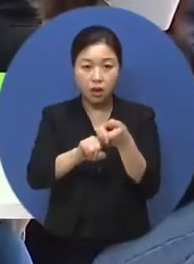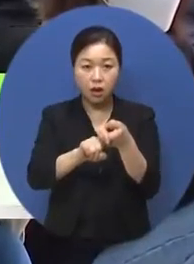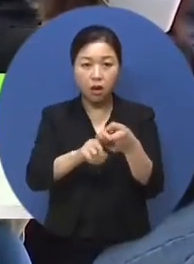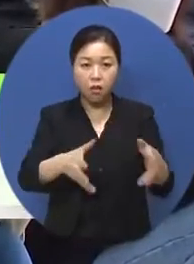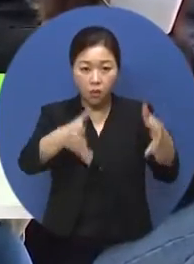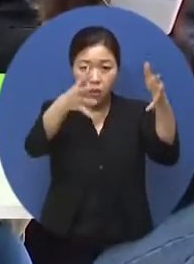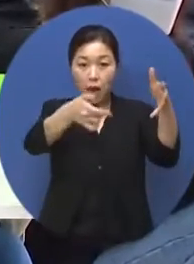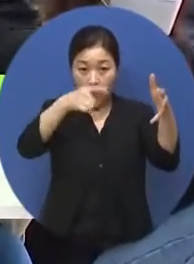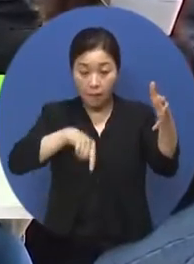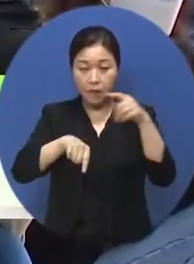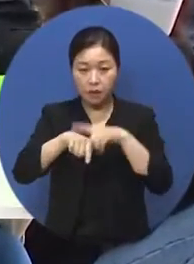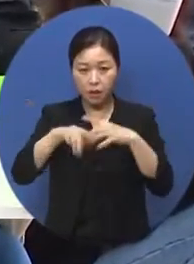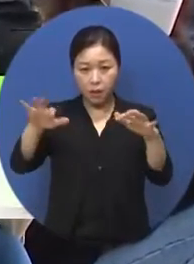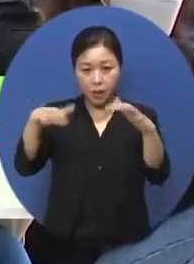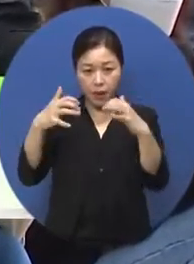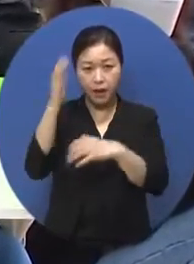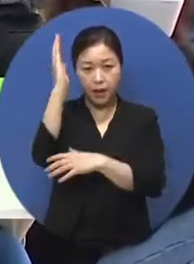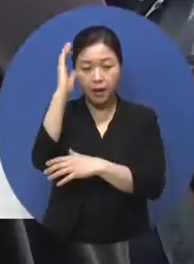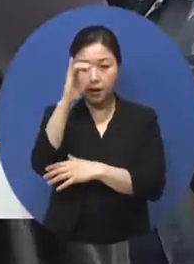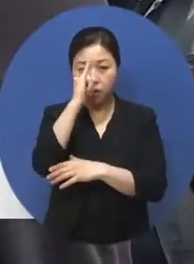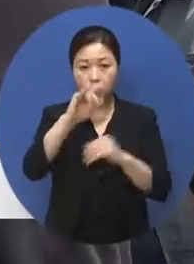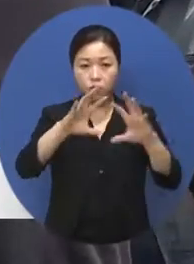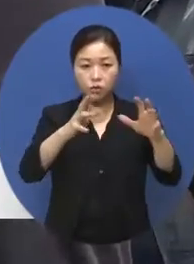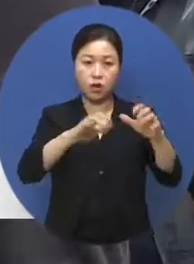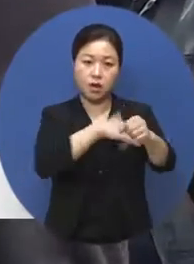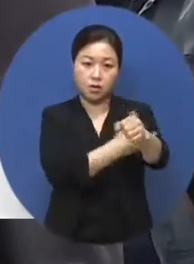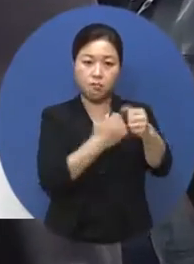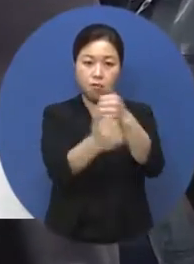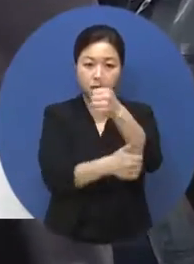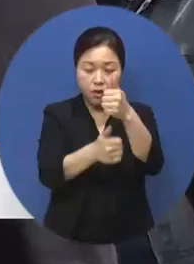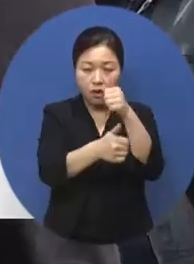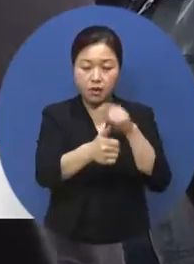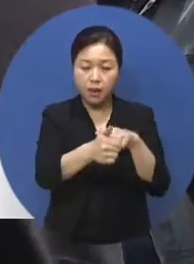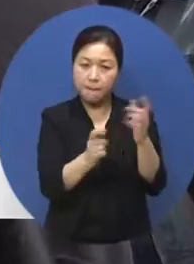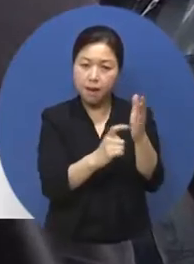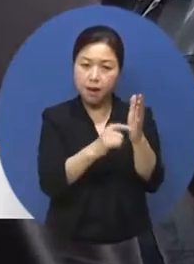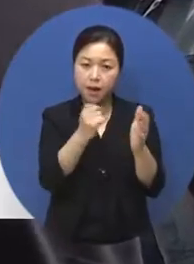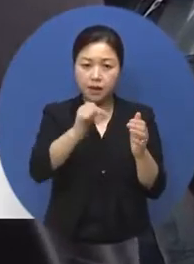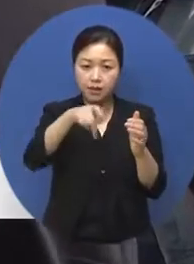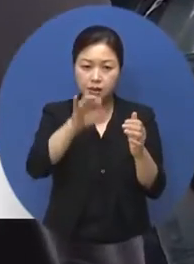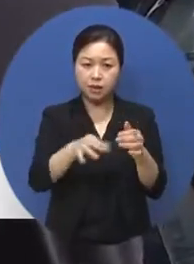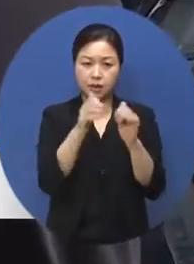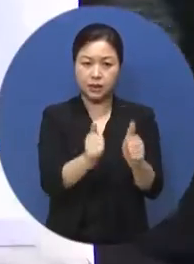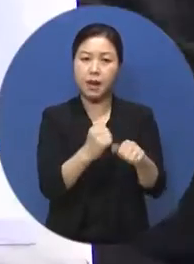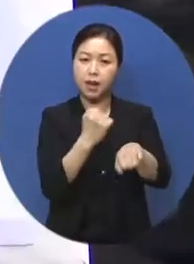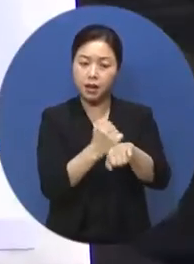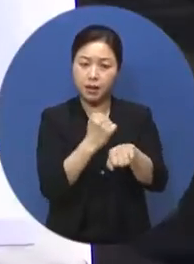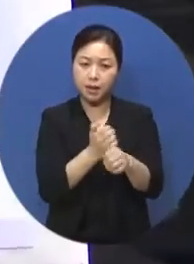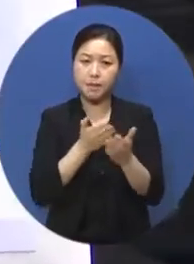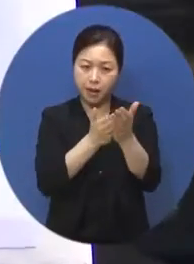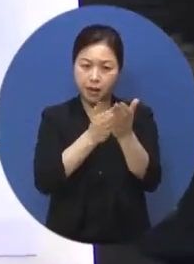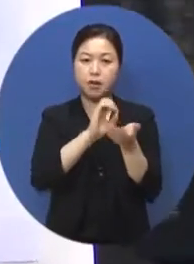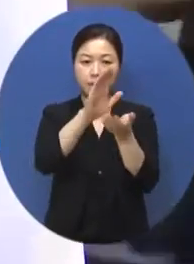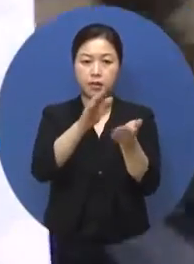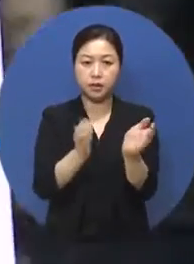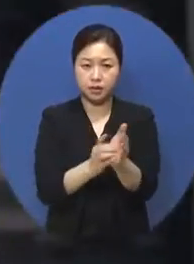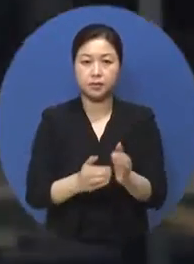열고 국가인권위원회에 조속한 행정심판 결정을 촉구하는 항의진정 서명을